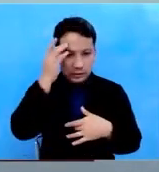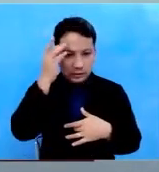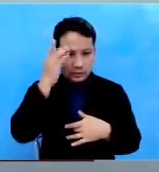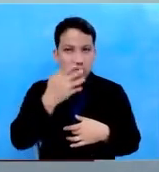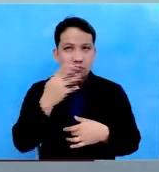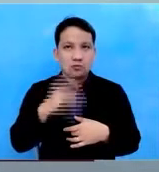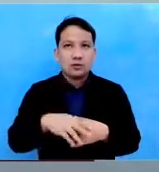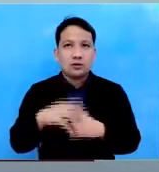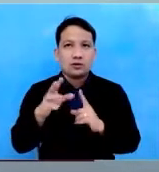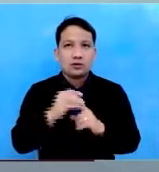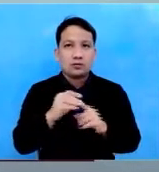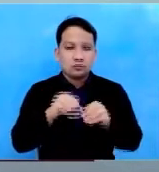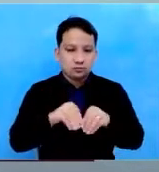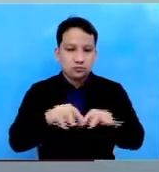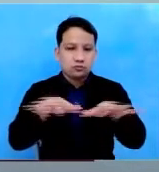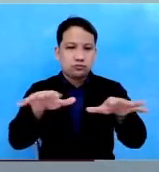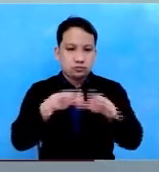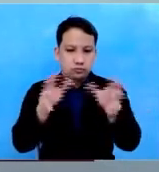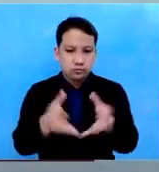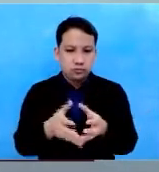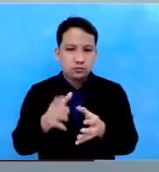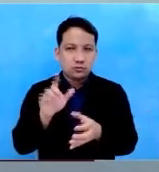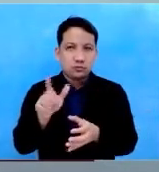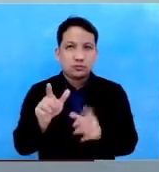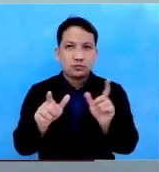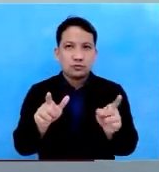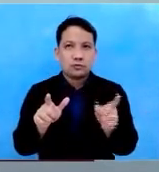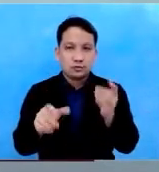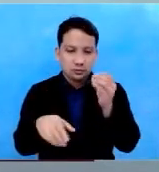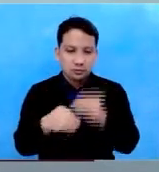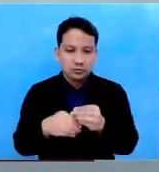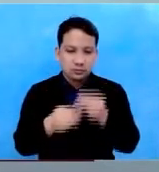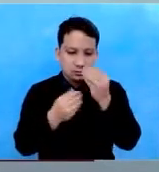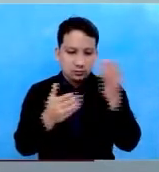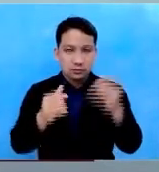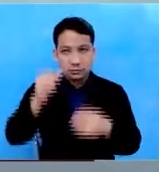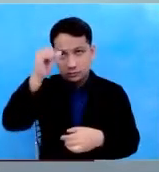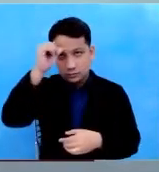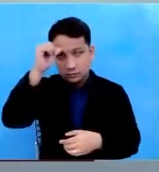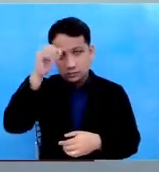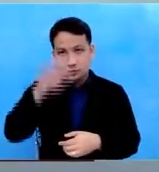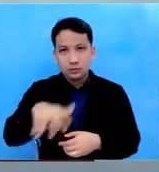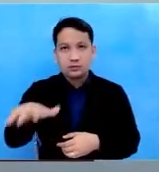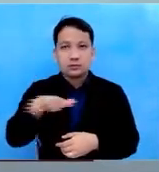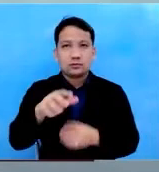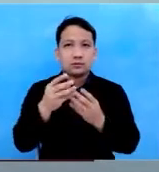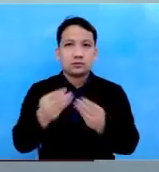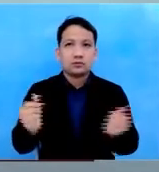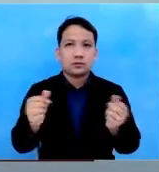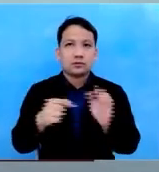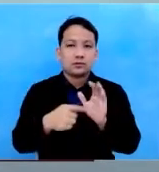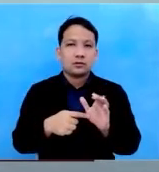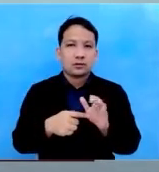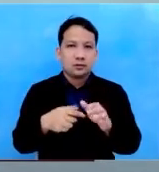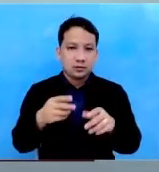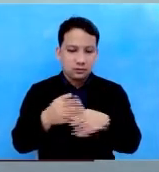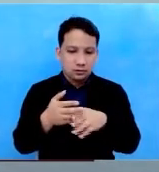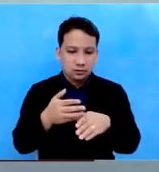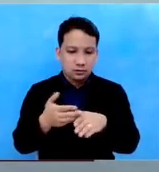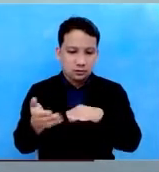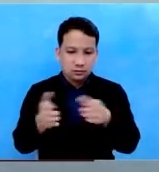na rumagasa sa mundo noong 2021. Sa India nga, may puntong nauubusan sila ng panggatong para sa patay